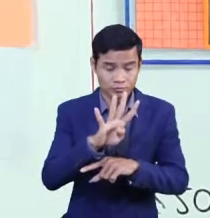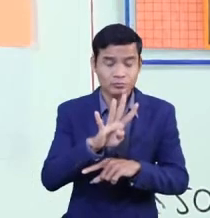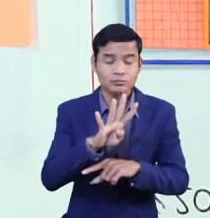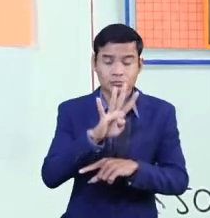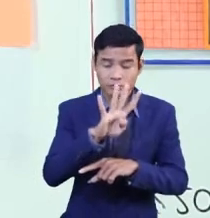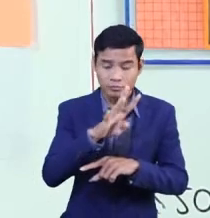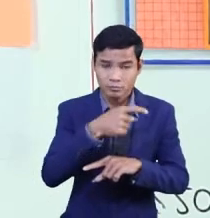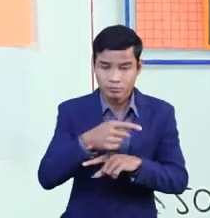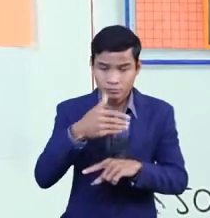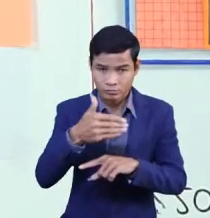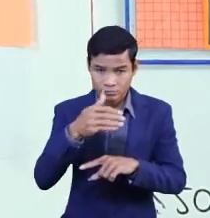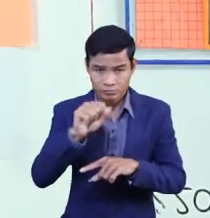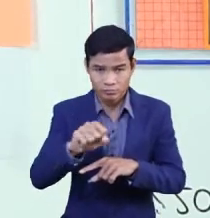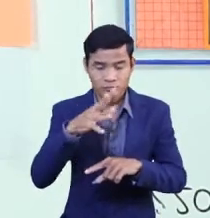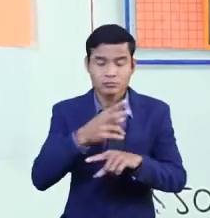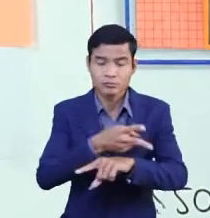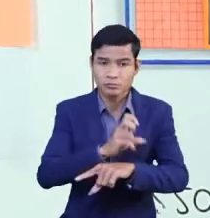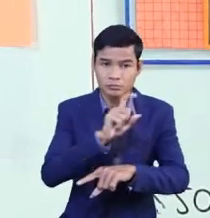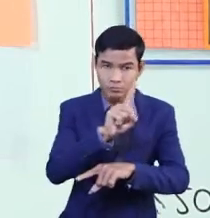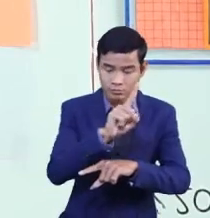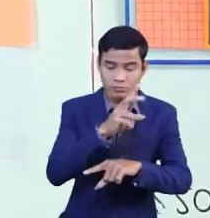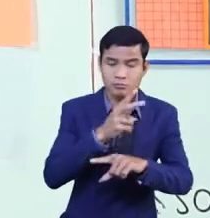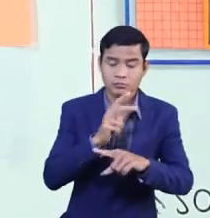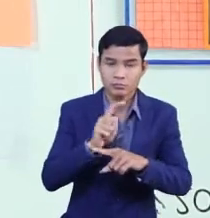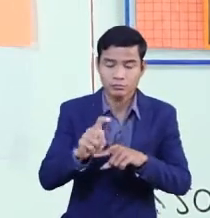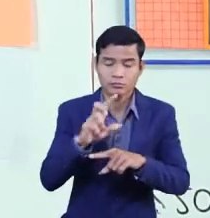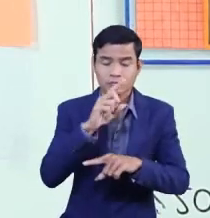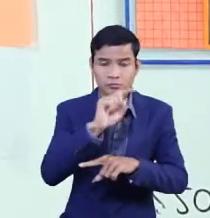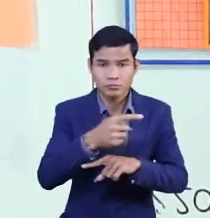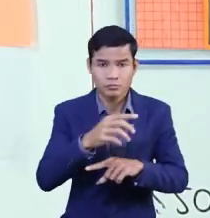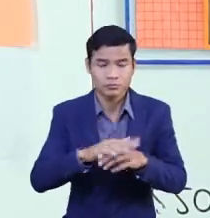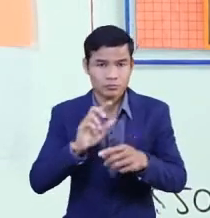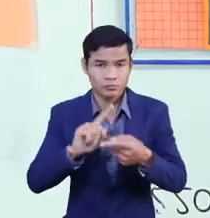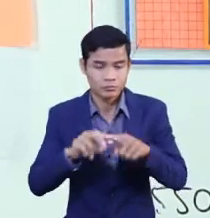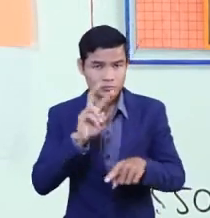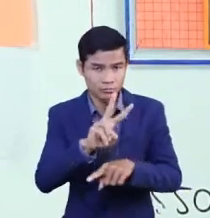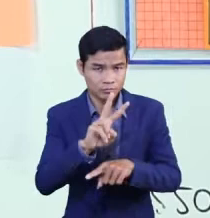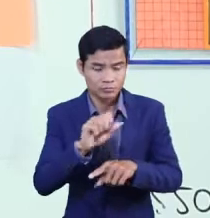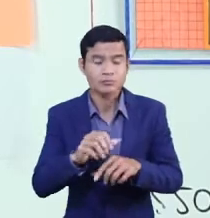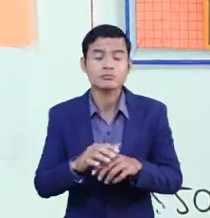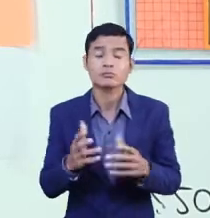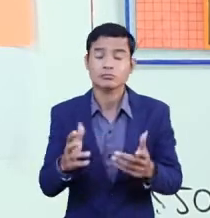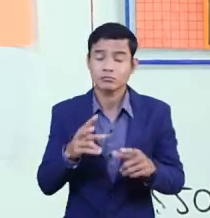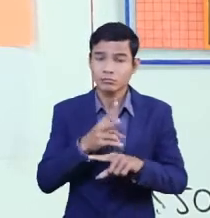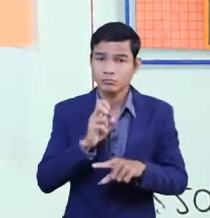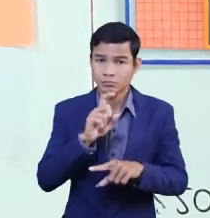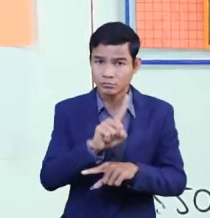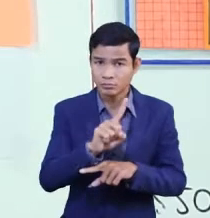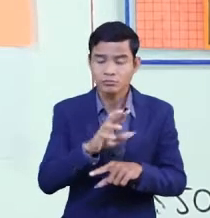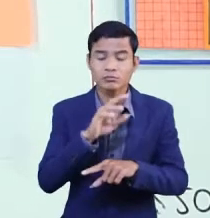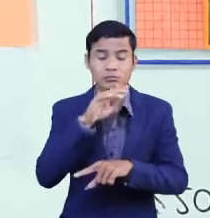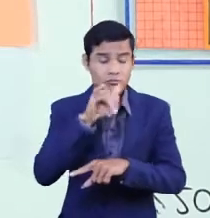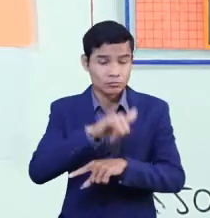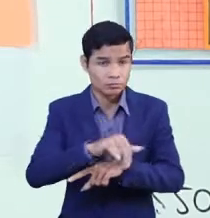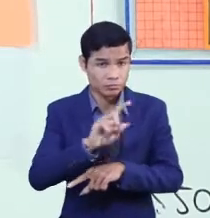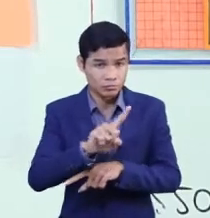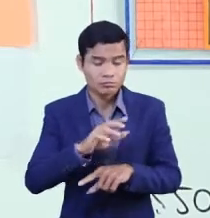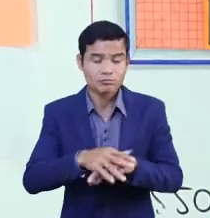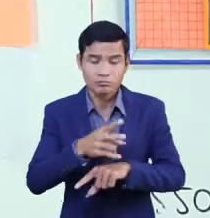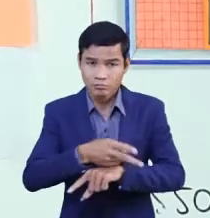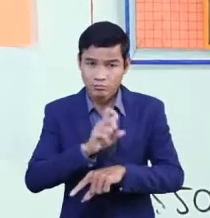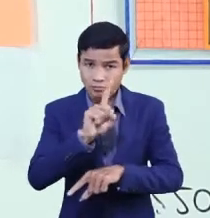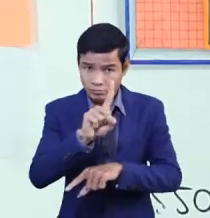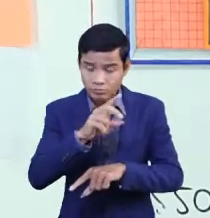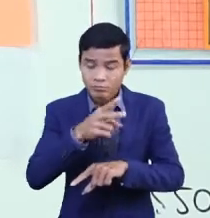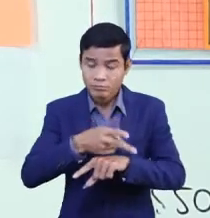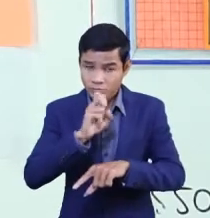បានខ្ចី1ពីខ្ទង់1000ចាខ្ទង់1000មានលេខ2អញ្ចឹង2ខ្ចីអស់1នៅសល់1ឲ្យគេខ្ចីអស់1ណានៅស